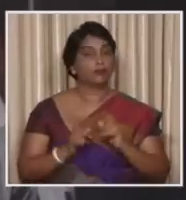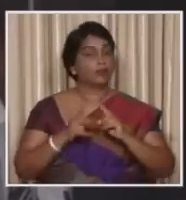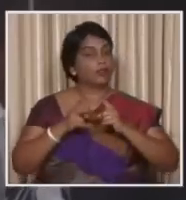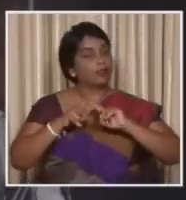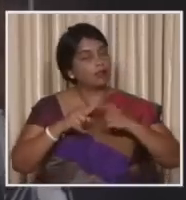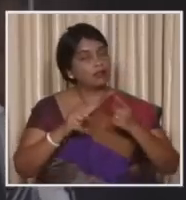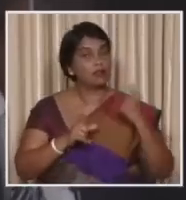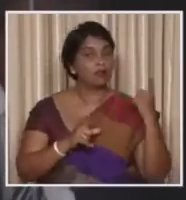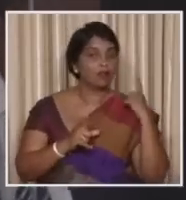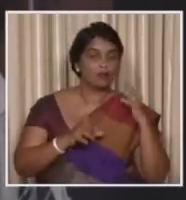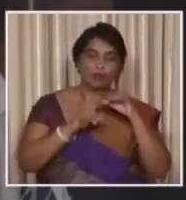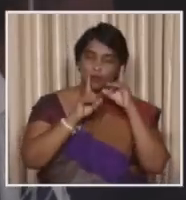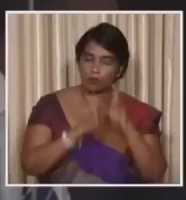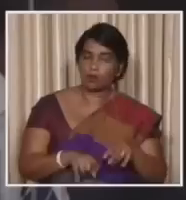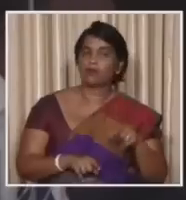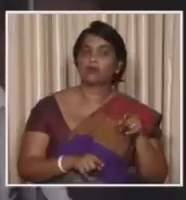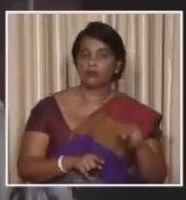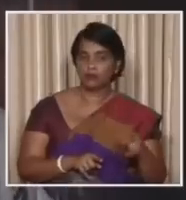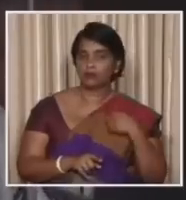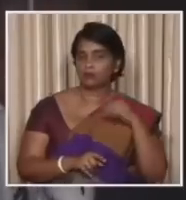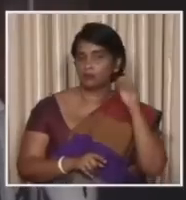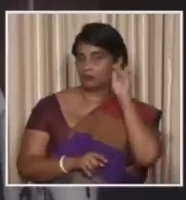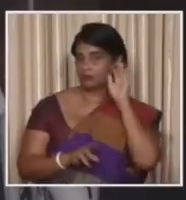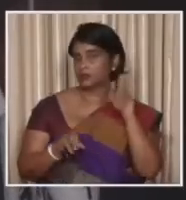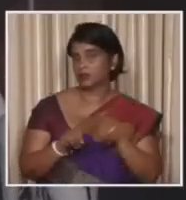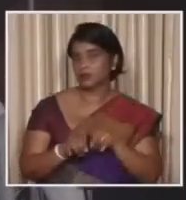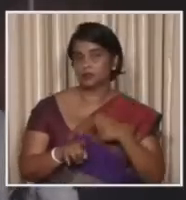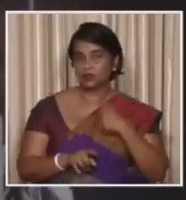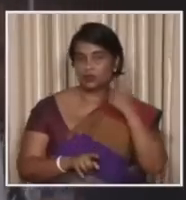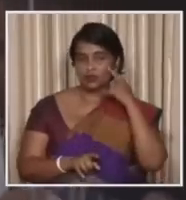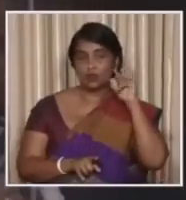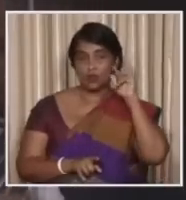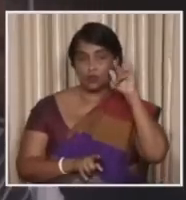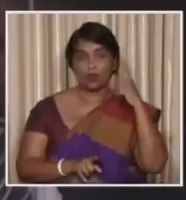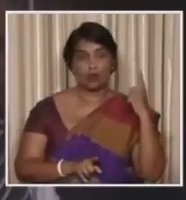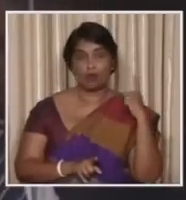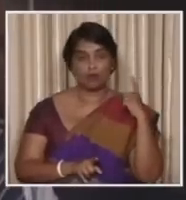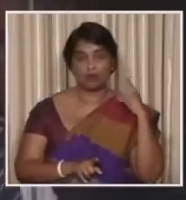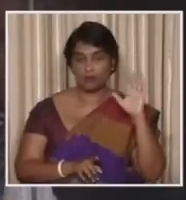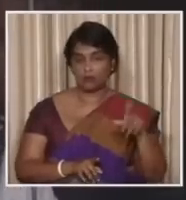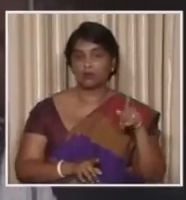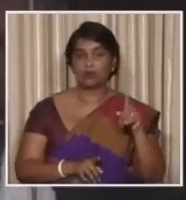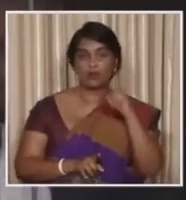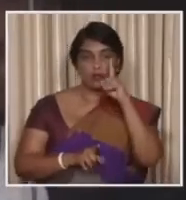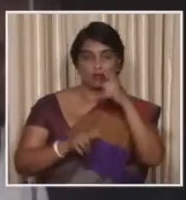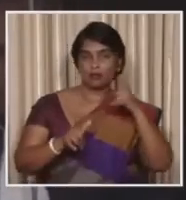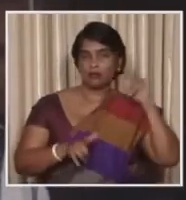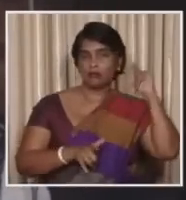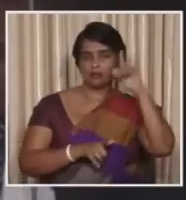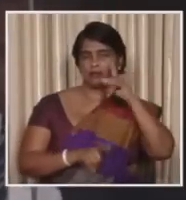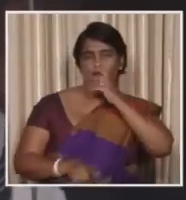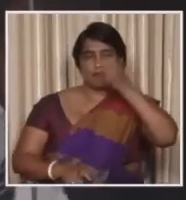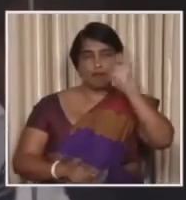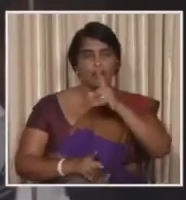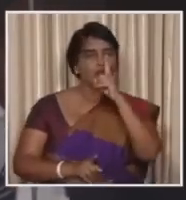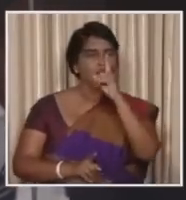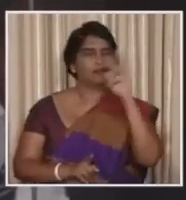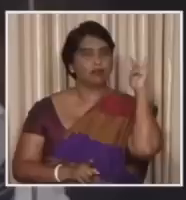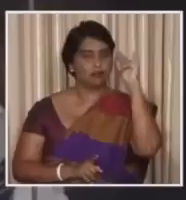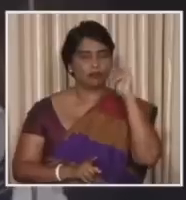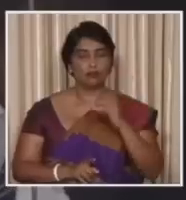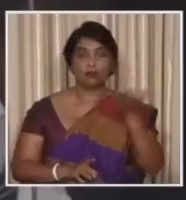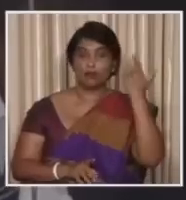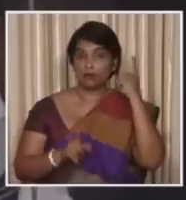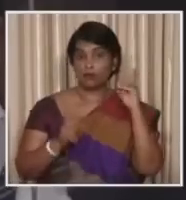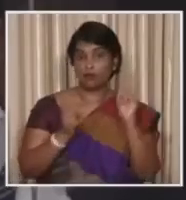අනෙකුත් හමුදාවල තත්ත්වයක් මෙහෙම තමයි අපට වාර්තා වෙන විදිහට අපි දන්නවා ගුවන් හමුදාවට තියෙන්නේ එක ප්‍රහාරක ජෙට් යානයයි තිබුණා